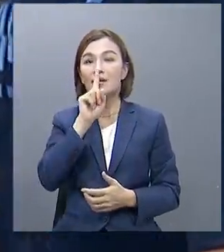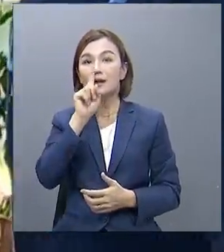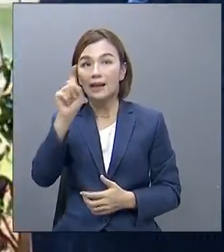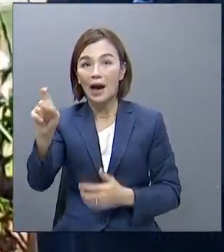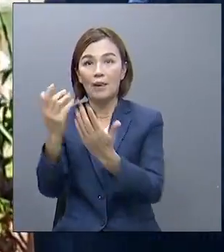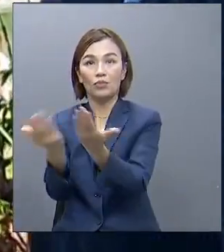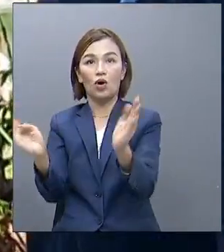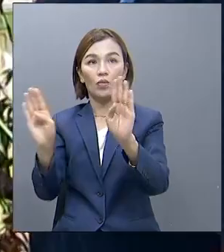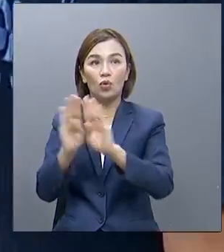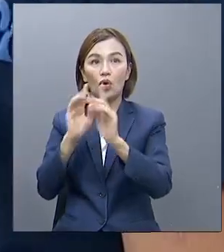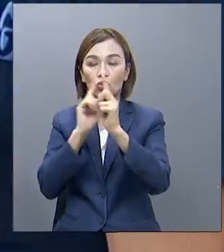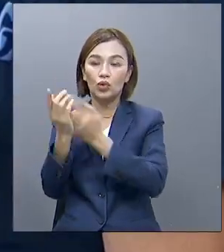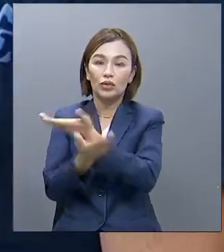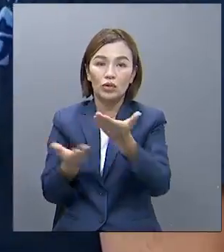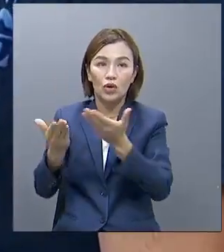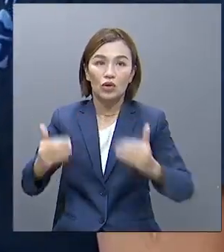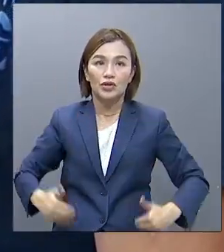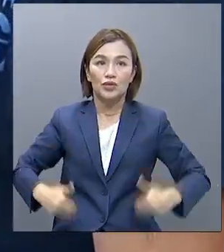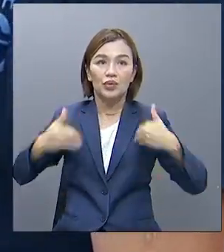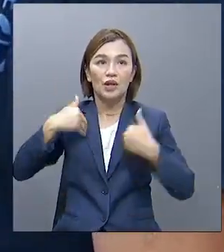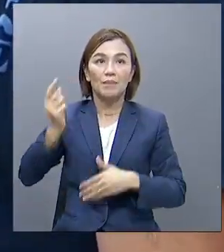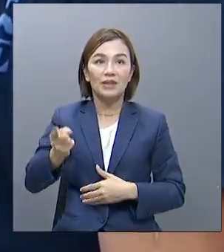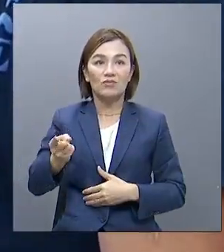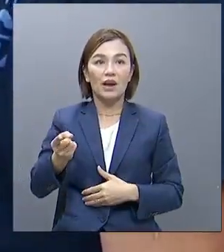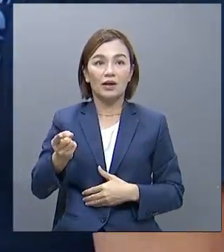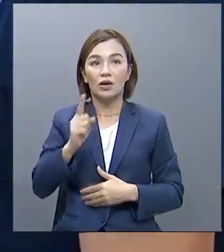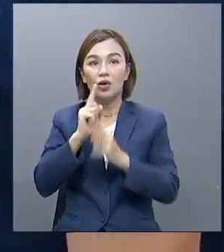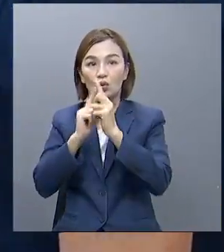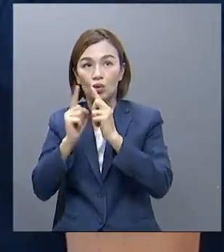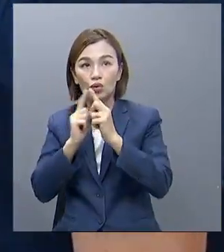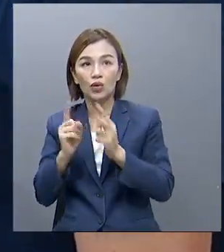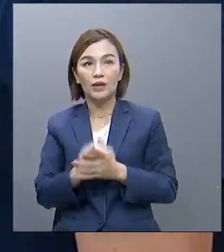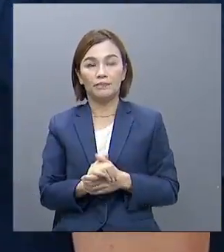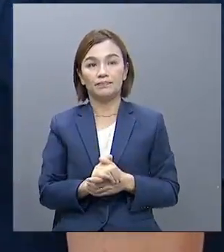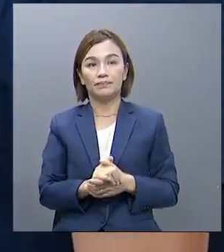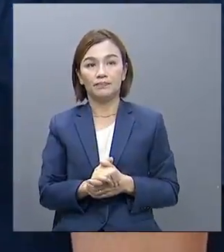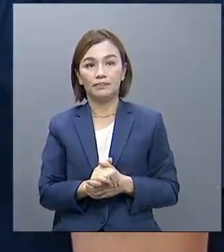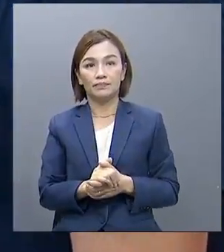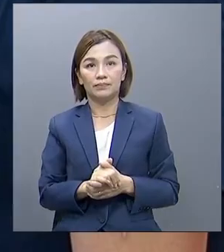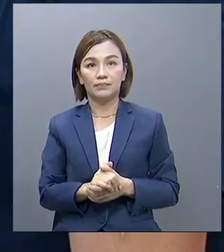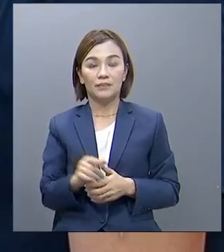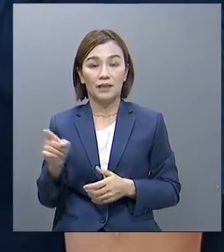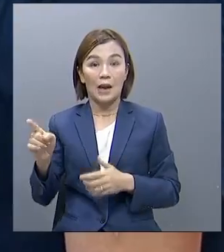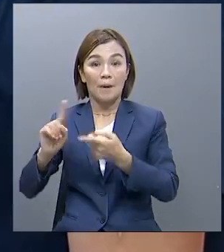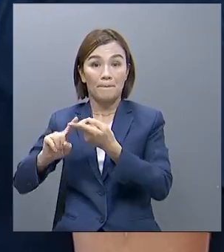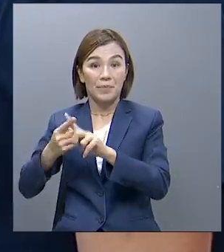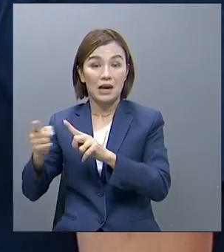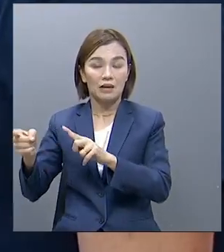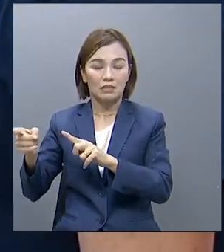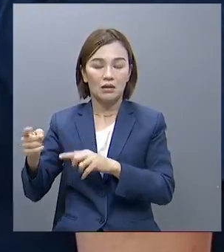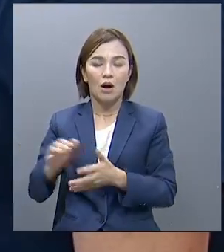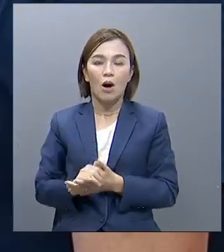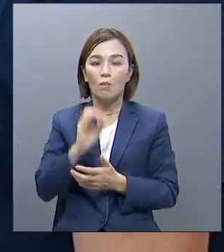บครัวแล้วก็ไปดูการดำเนินชีวิตประจำวันนะคะโดยได้ข้อมูลเกี่ยวกับเรื่องที่ คุณโชคชัยได้รับความเดือดร้อน